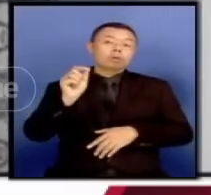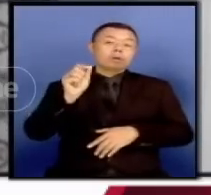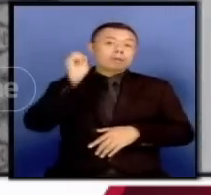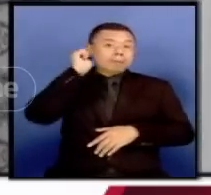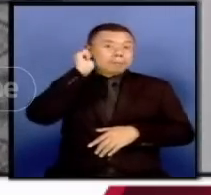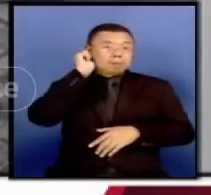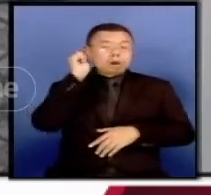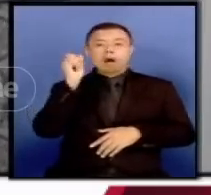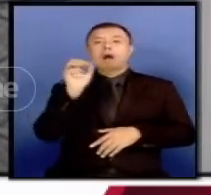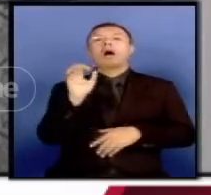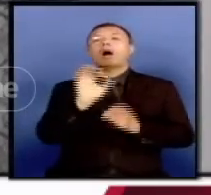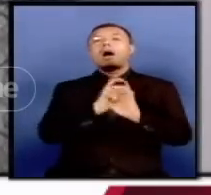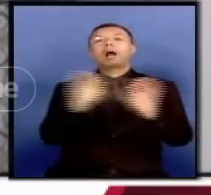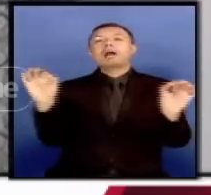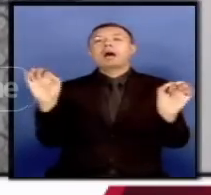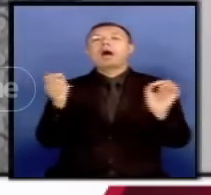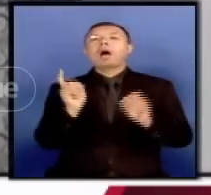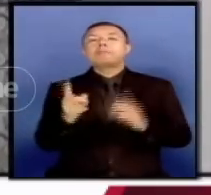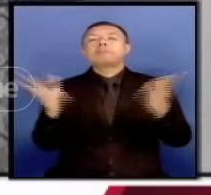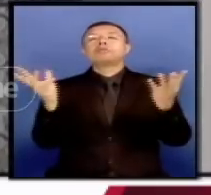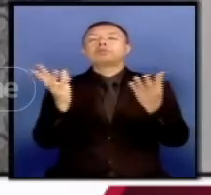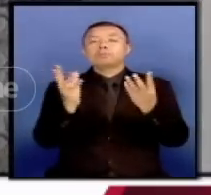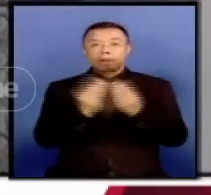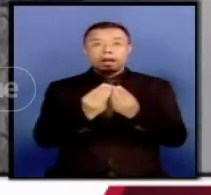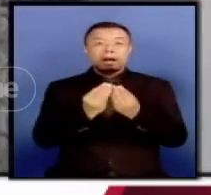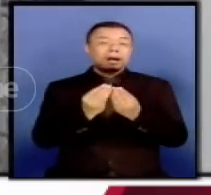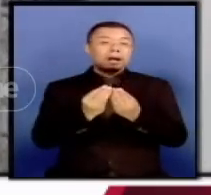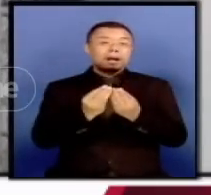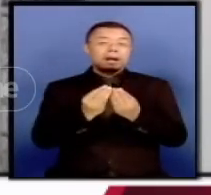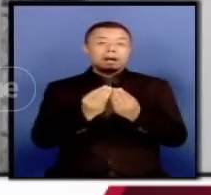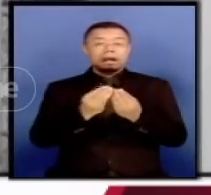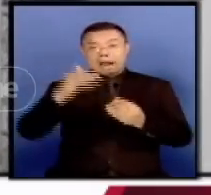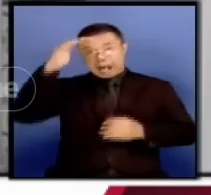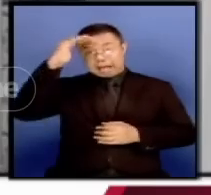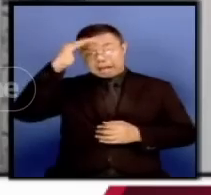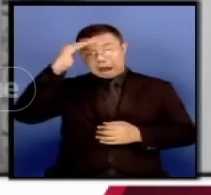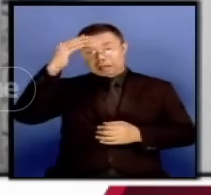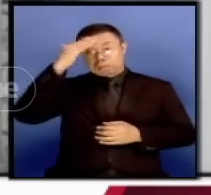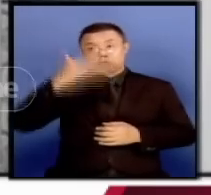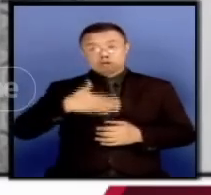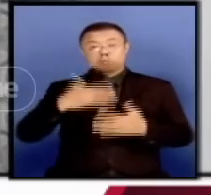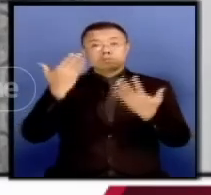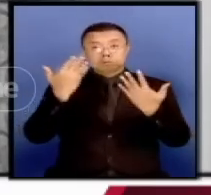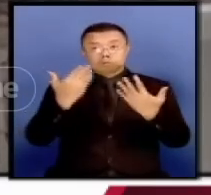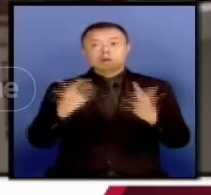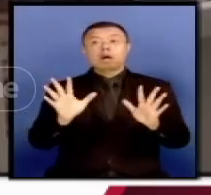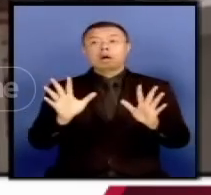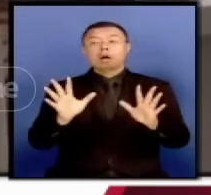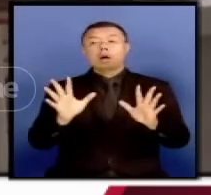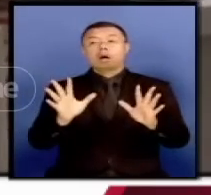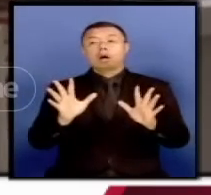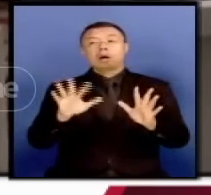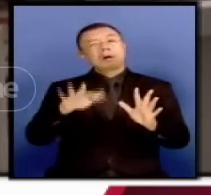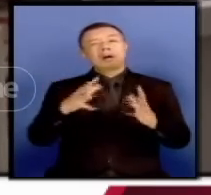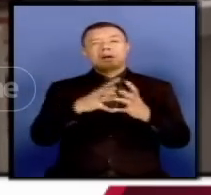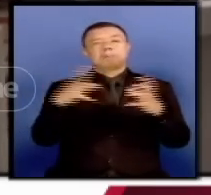para muslimah untuk sholat id, karena jumlah muslimnya yang lelaki itu sudah